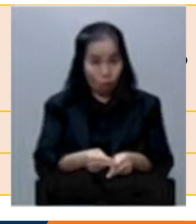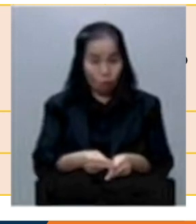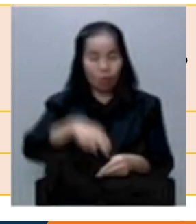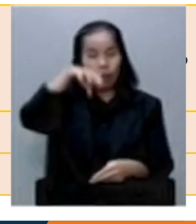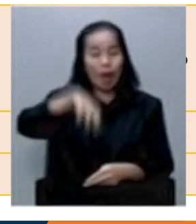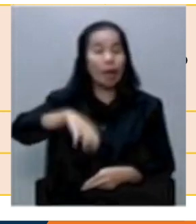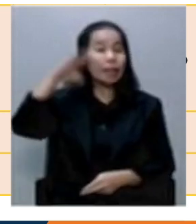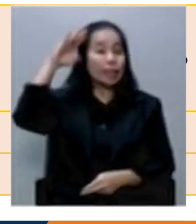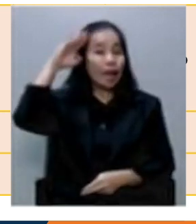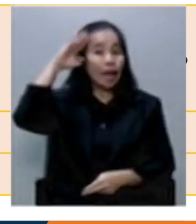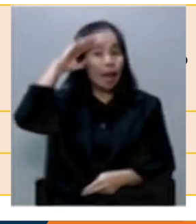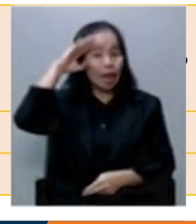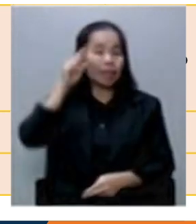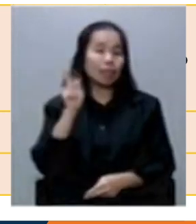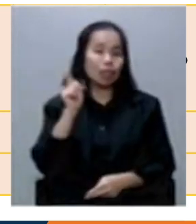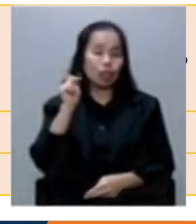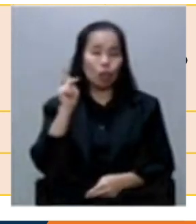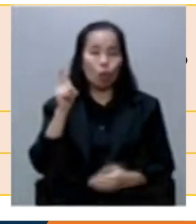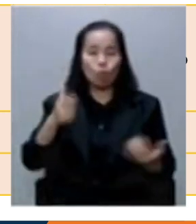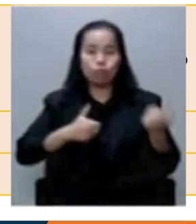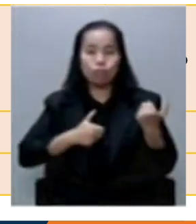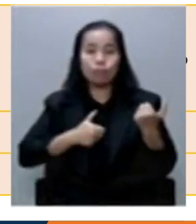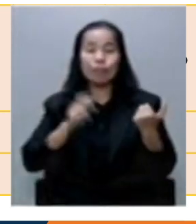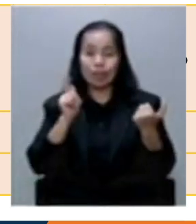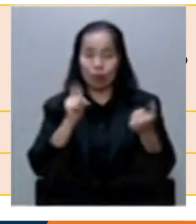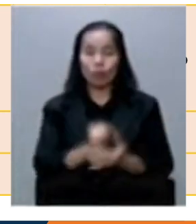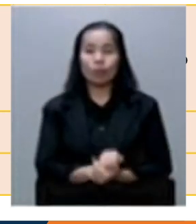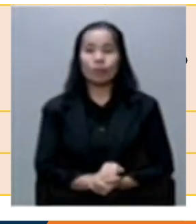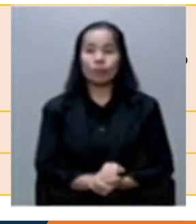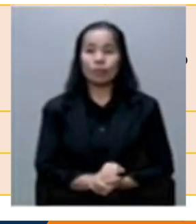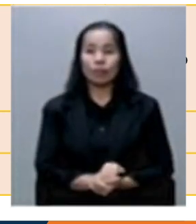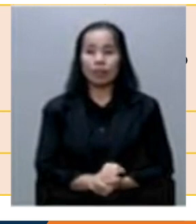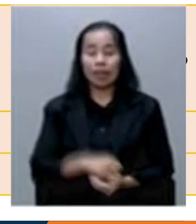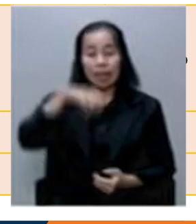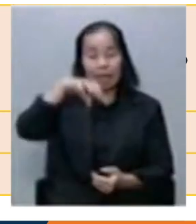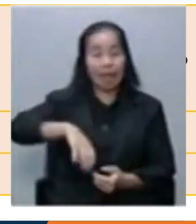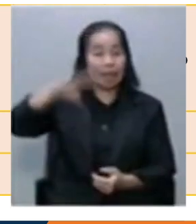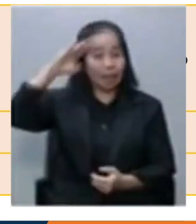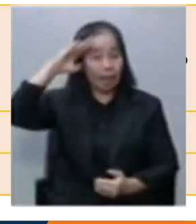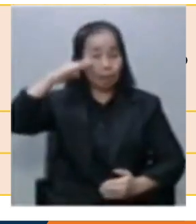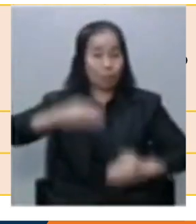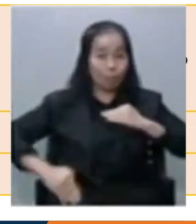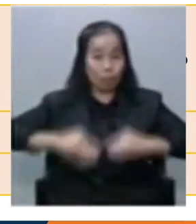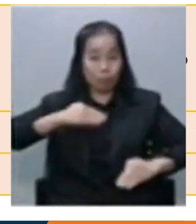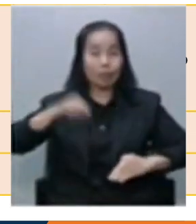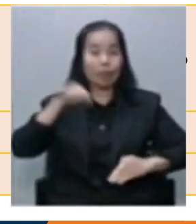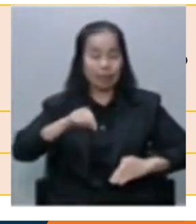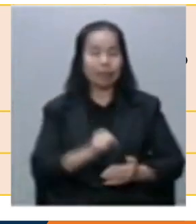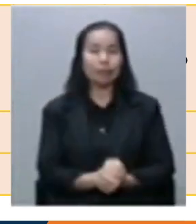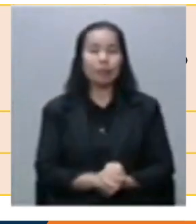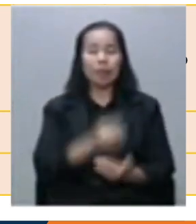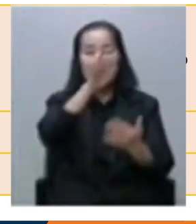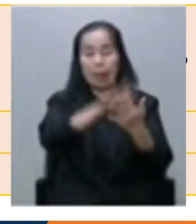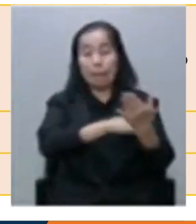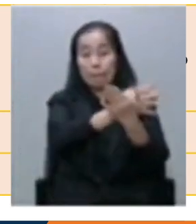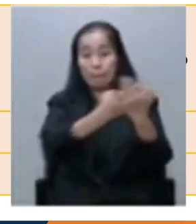พบกนะครับขอคลิกอีกทีนึงครับฝ่ายโสดครับพอดูเฉพาะกองทัพบกนะครับท่านประธานภายใต้แผนยุทธศ